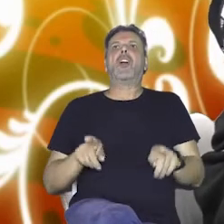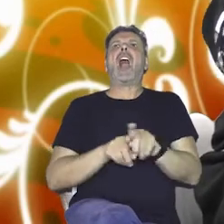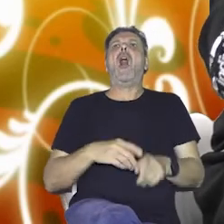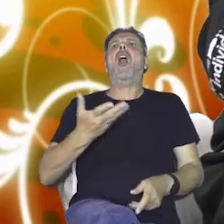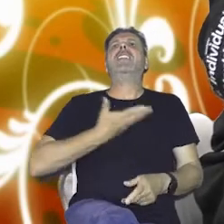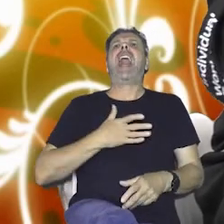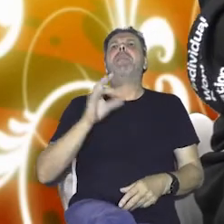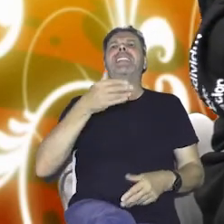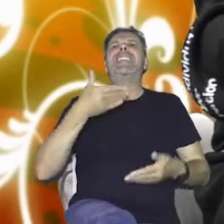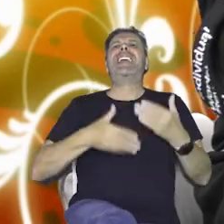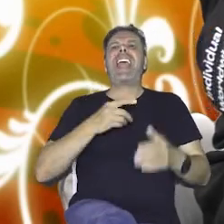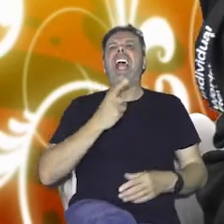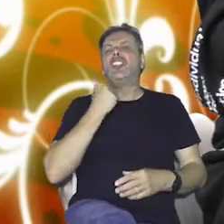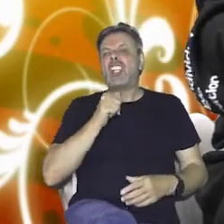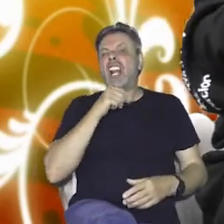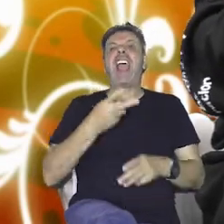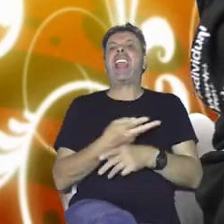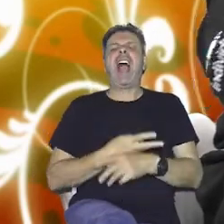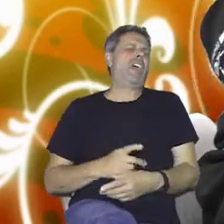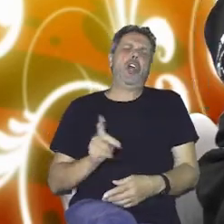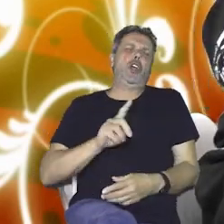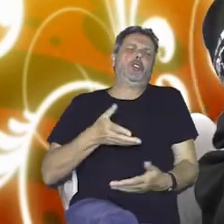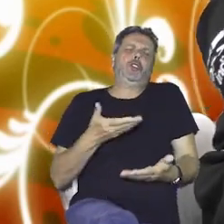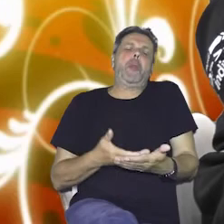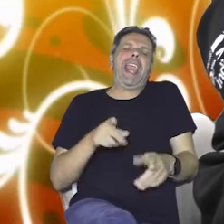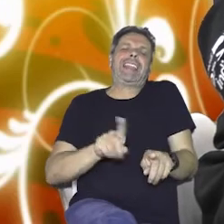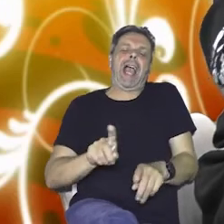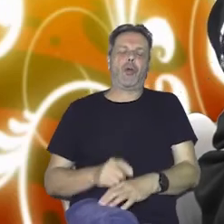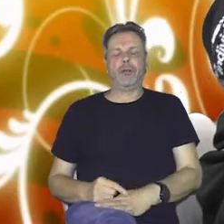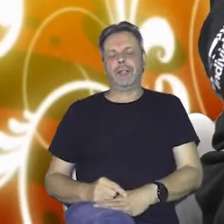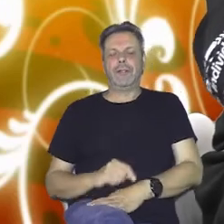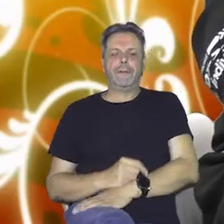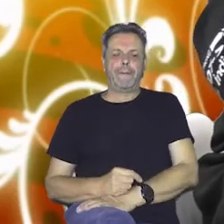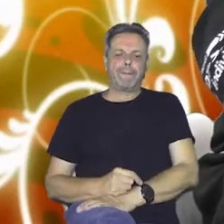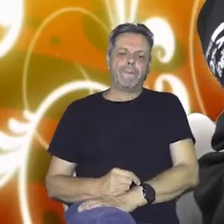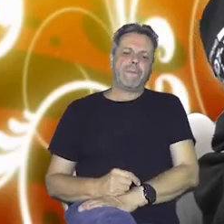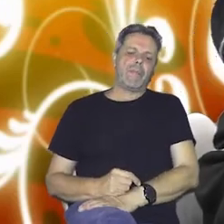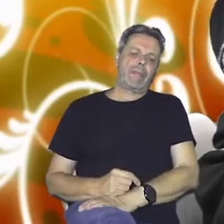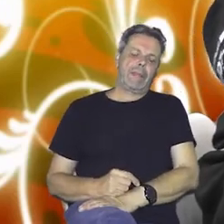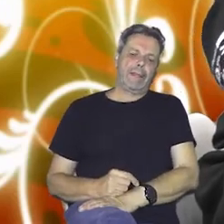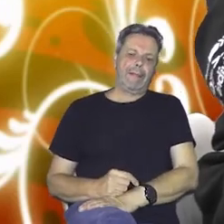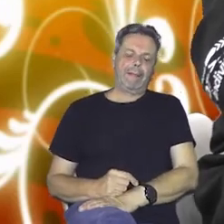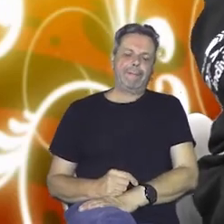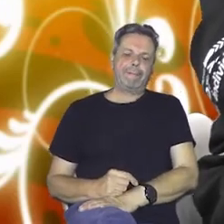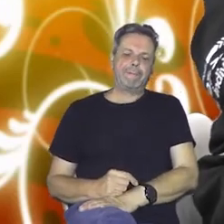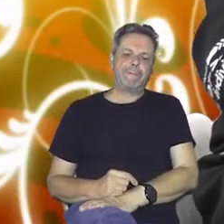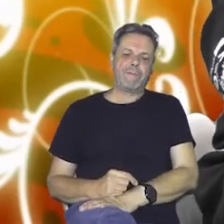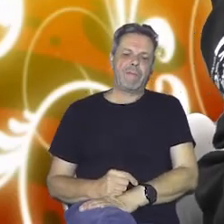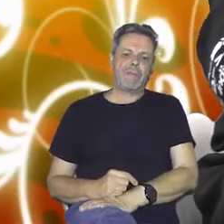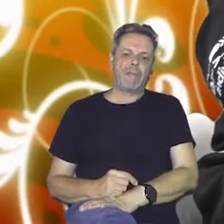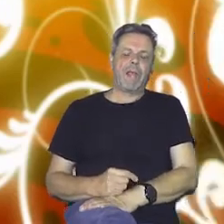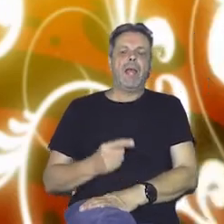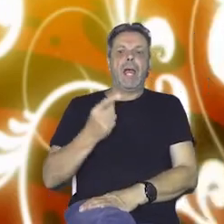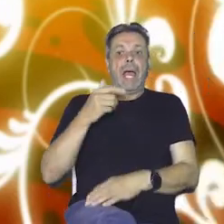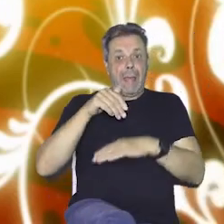šećera, 10 deka kave. To nije to. Ne, to nije to. Daj mi 10 deka stihova. Ali ćemo